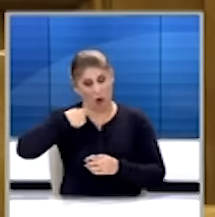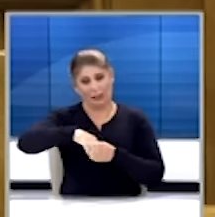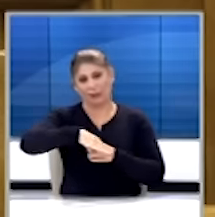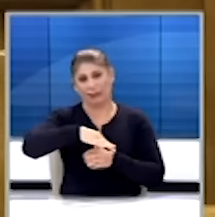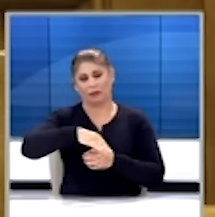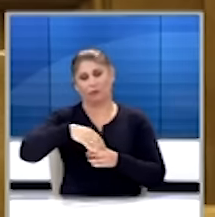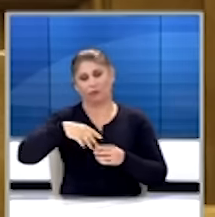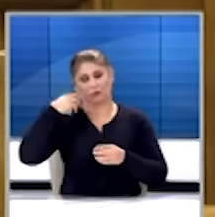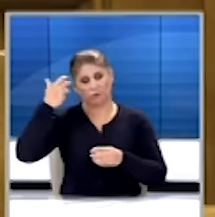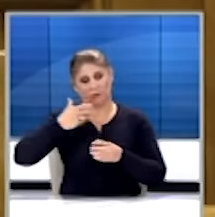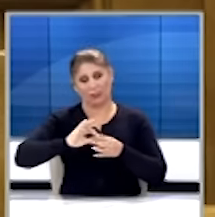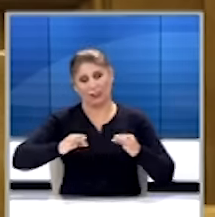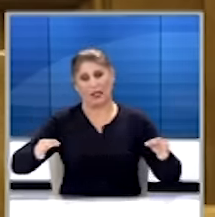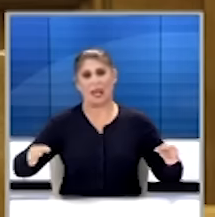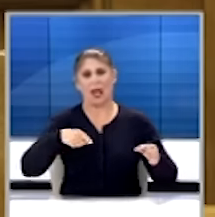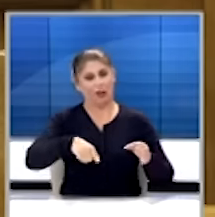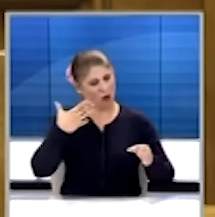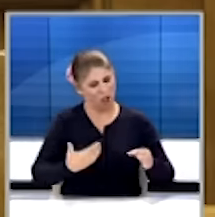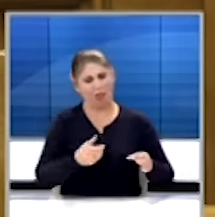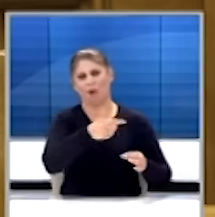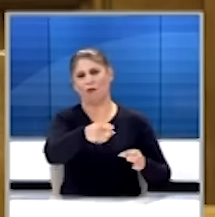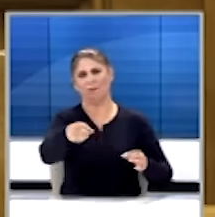θέλαμε, κύριε της κυβέρνησης,